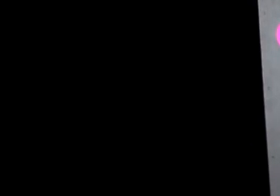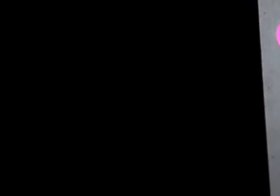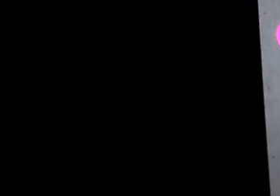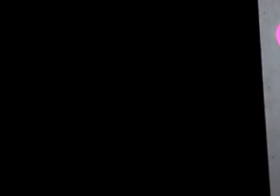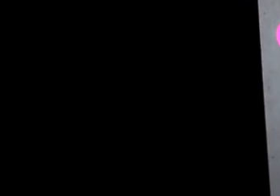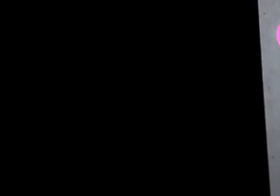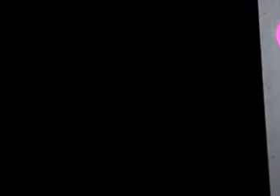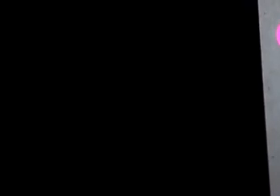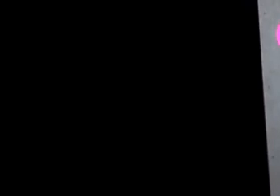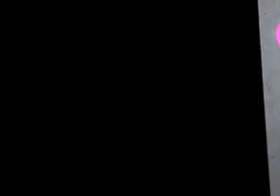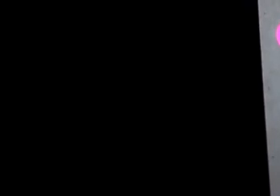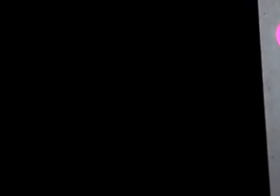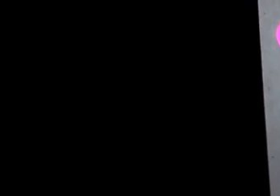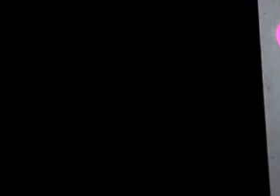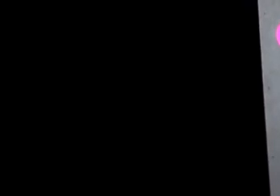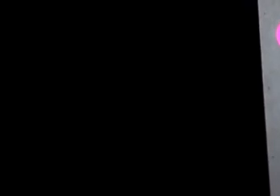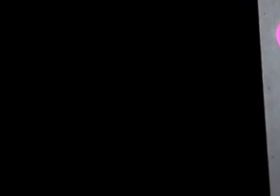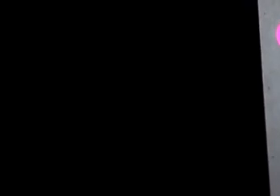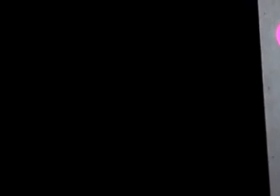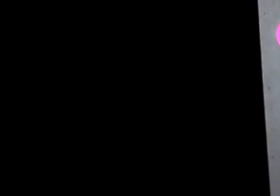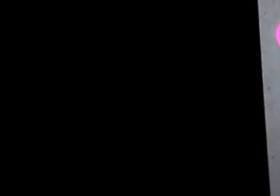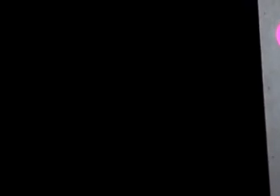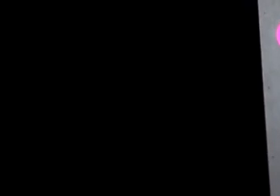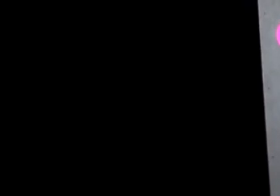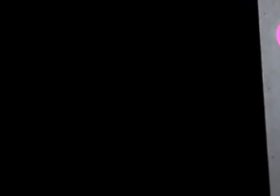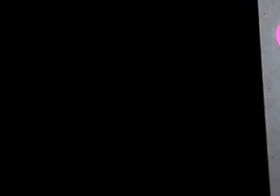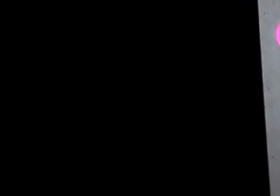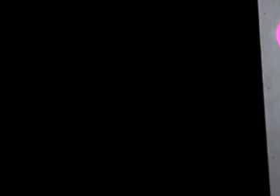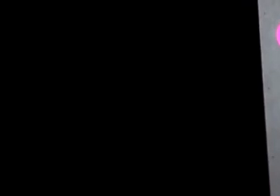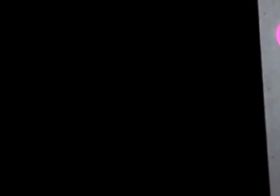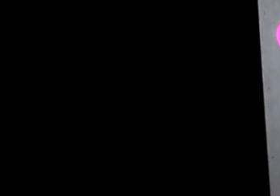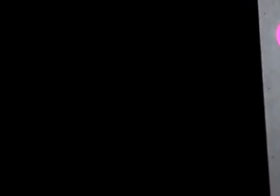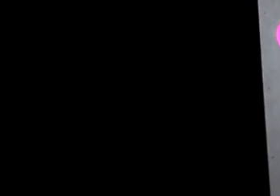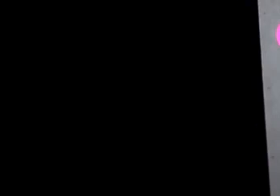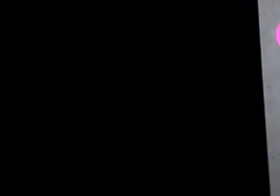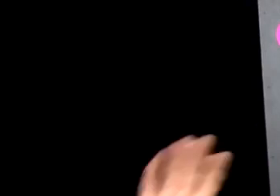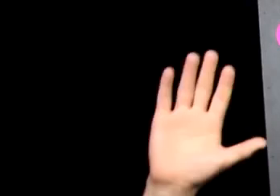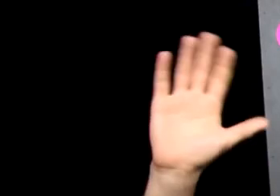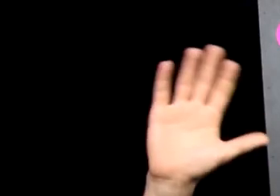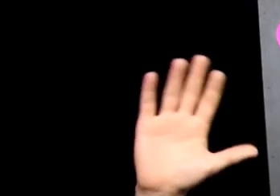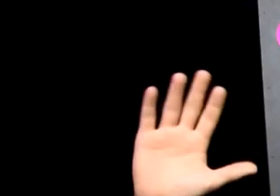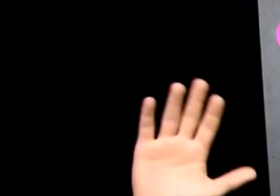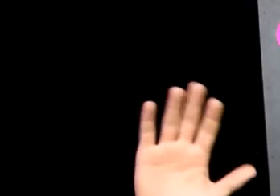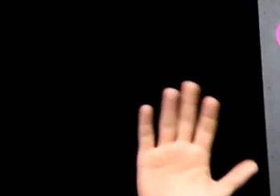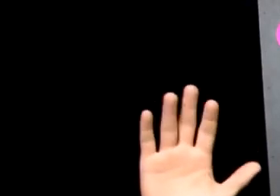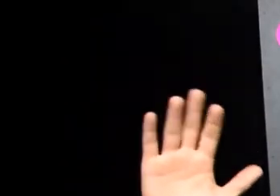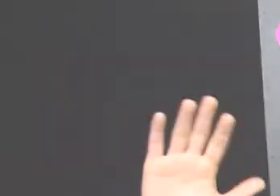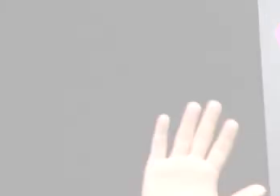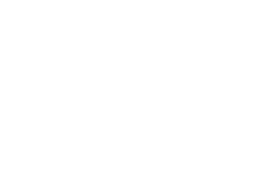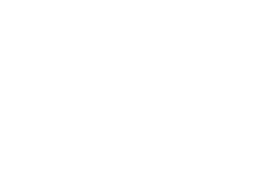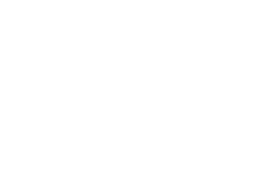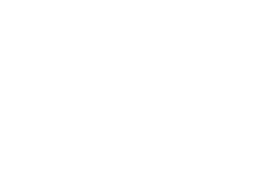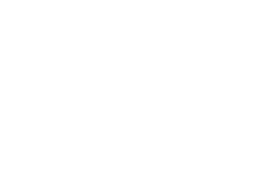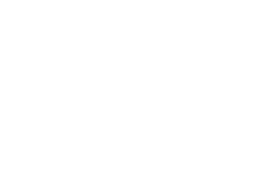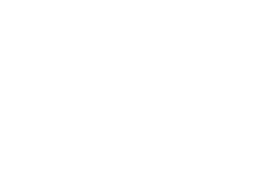vandagse inry nagmaal, tussen 11 en 1, hier sal by die kerkgebou. Sien julle daar. Bye.